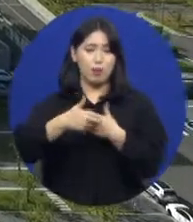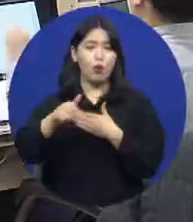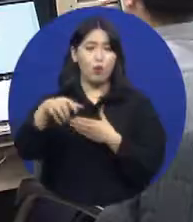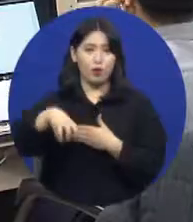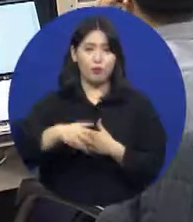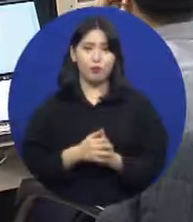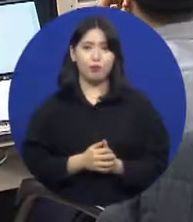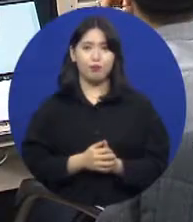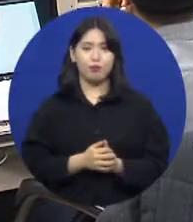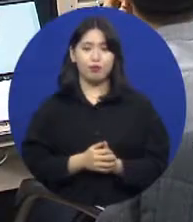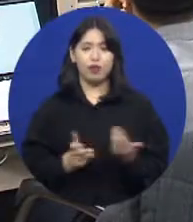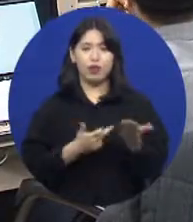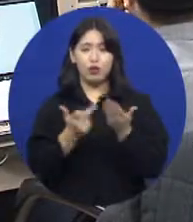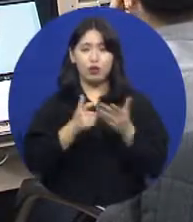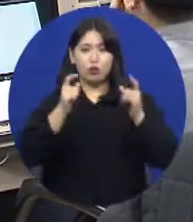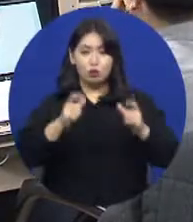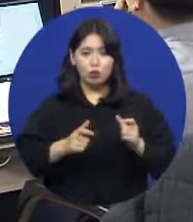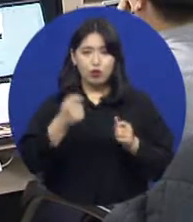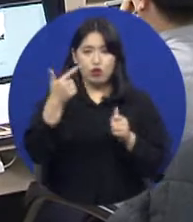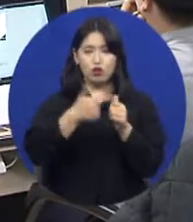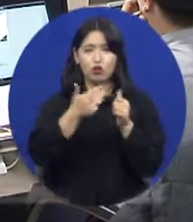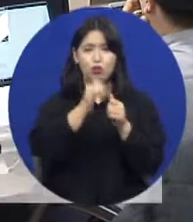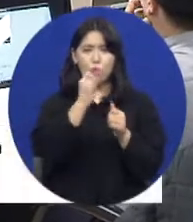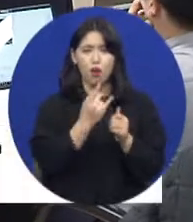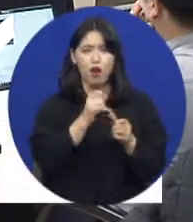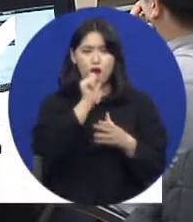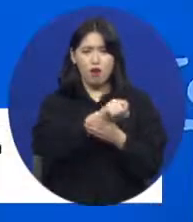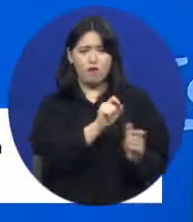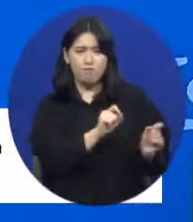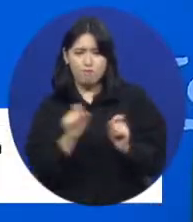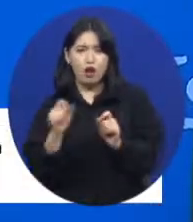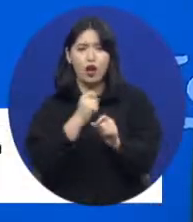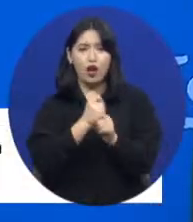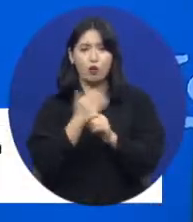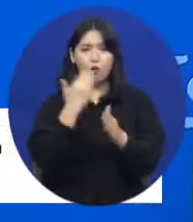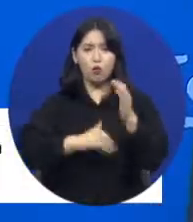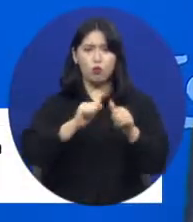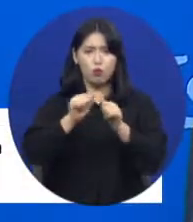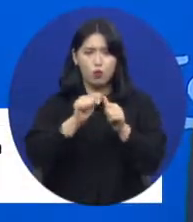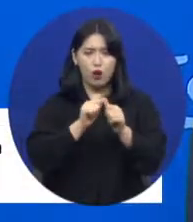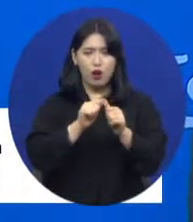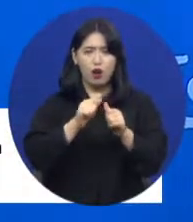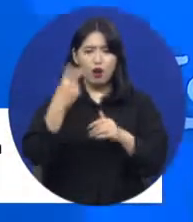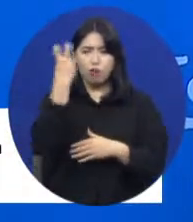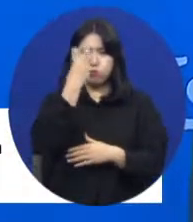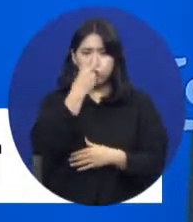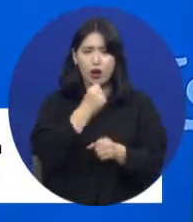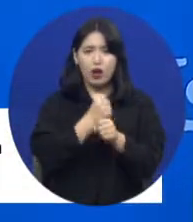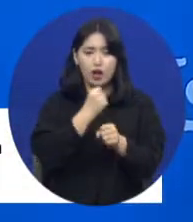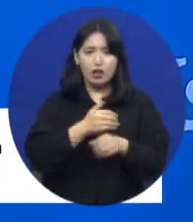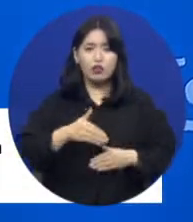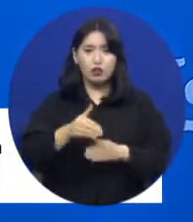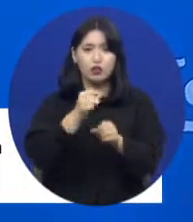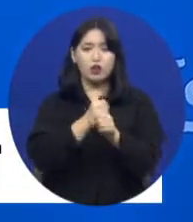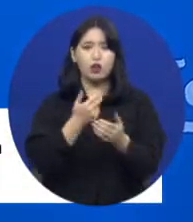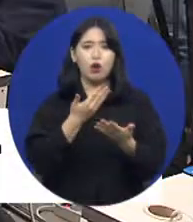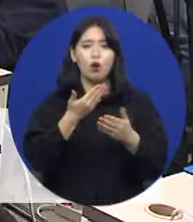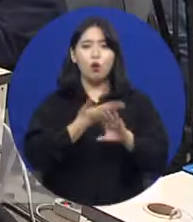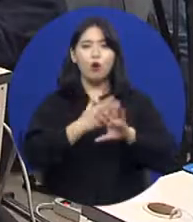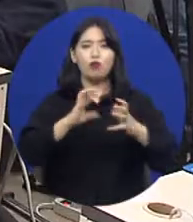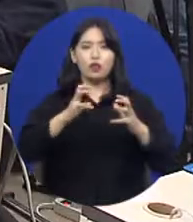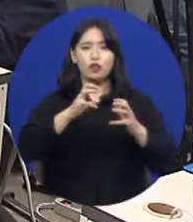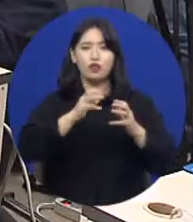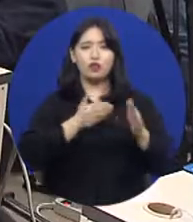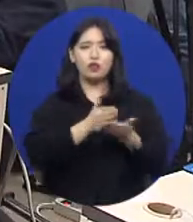제주녹지국제병원. 제주도는 6차례 허가를 연기하고 공론화 절차까지 거치며 외국인 전용 진료를 조건으로